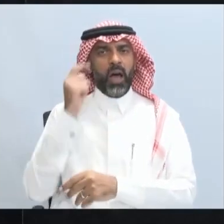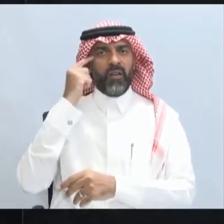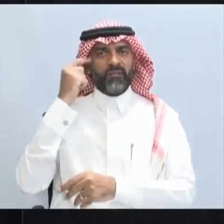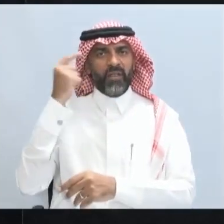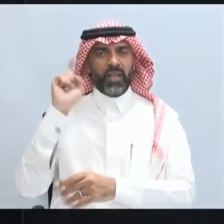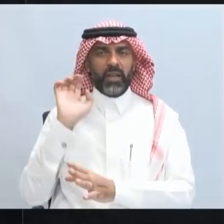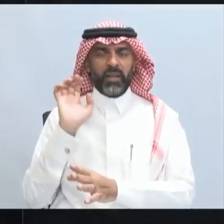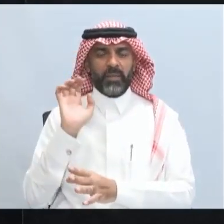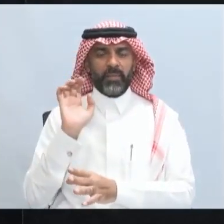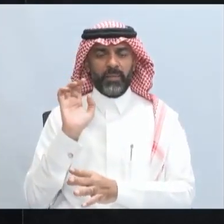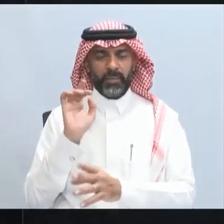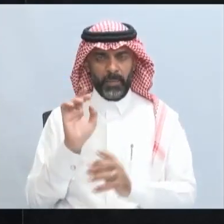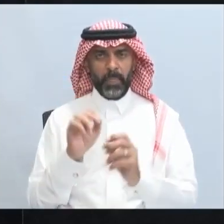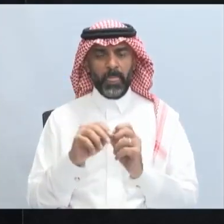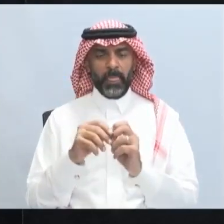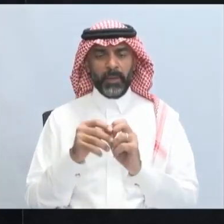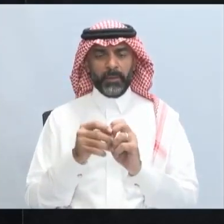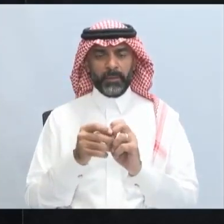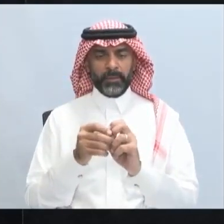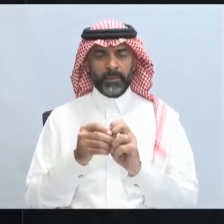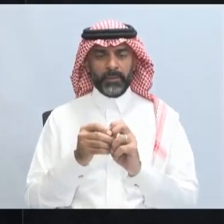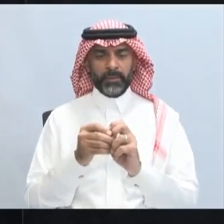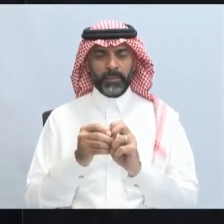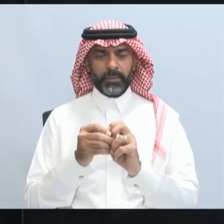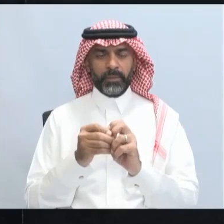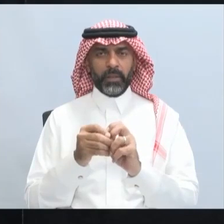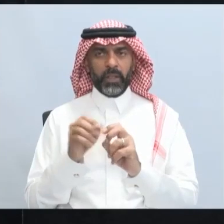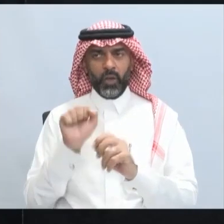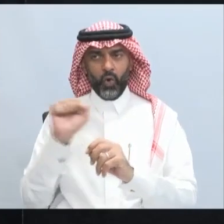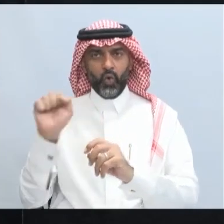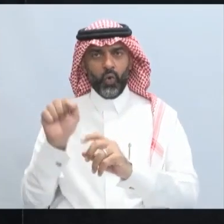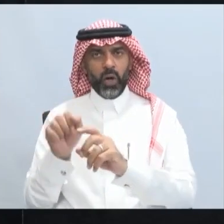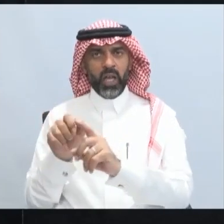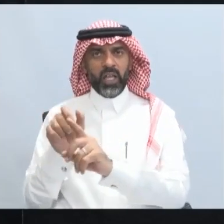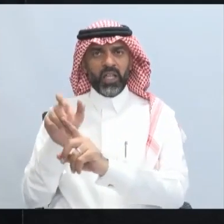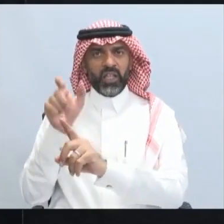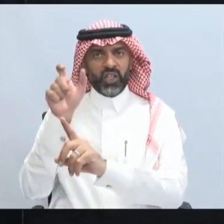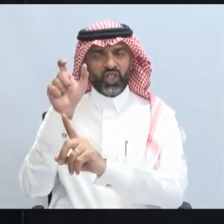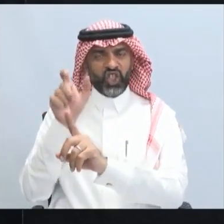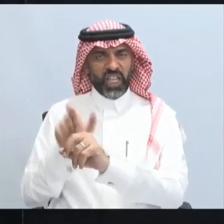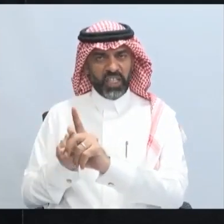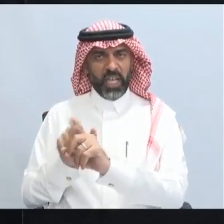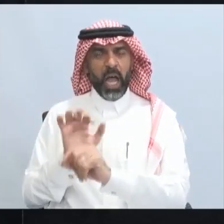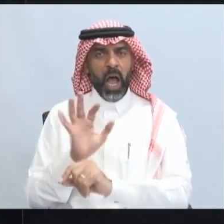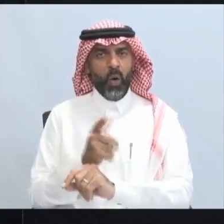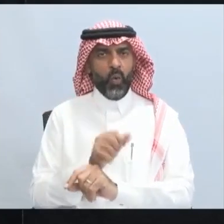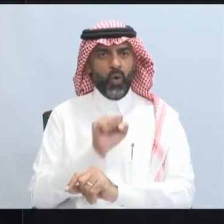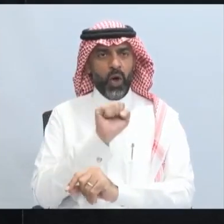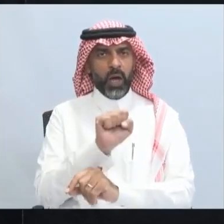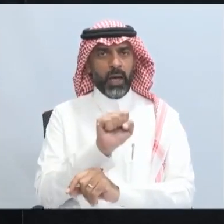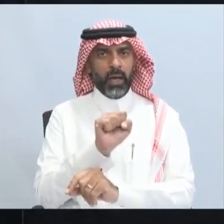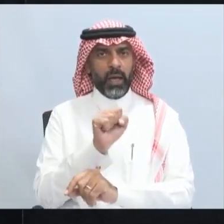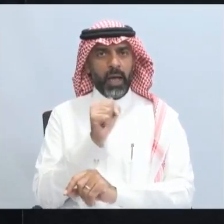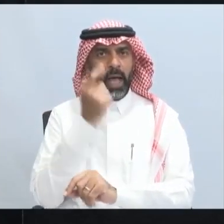فاذا اما يرد او نقول الحقوق الشخصيه محل الحق الشخصي او محل الحق